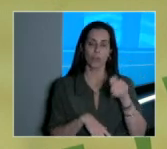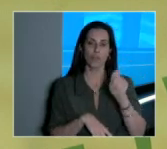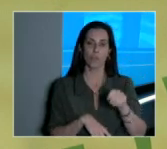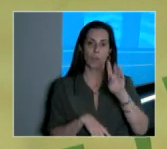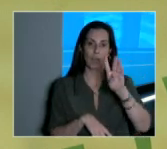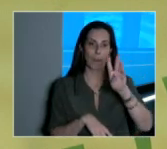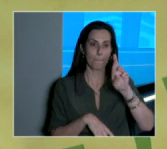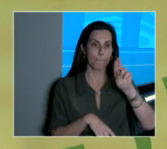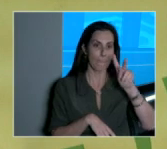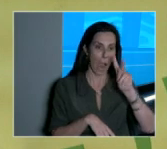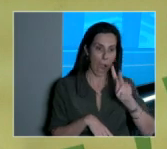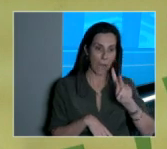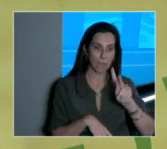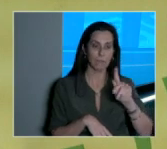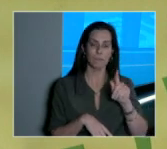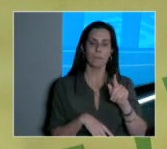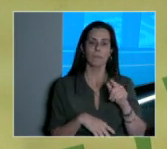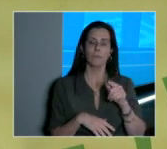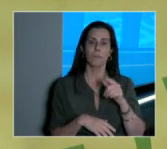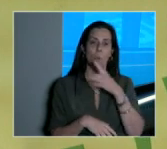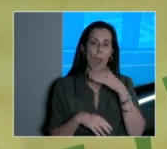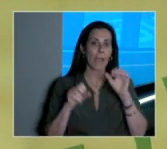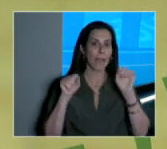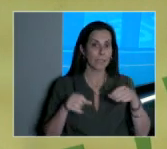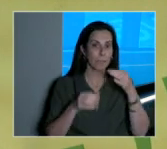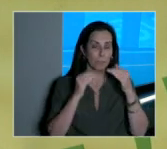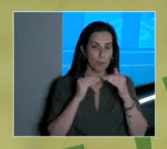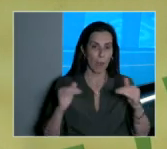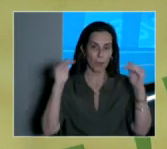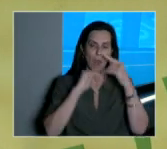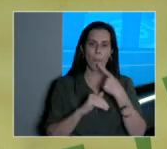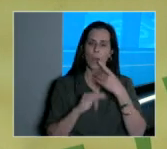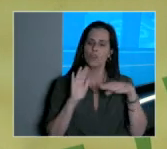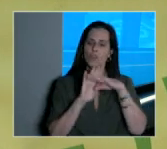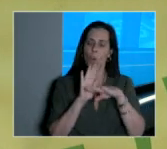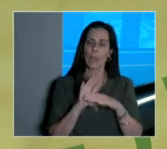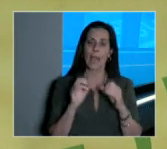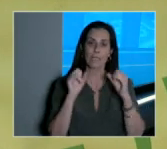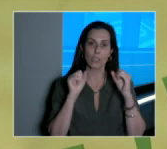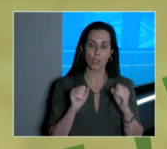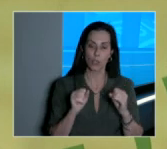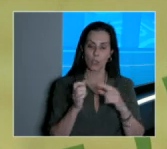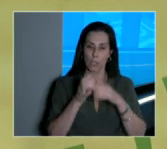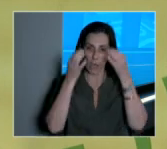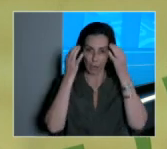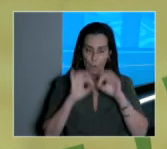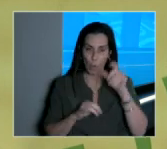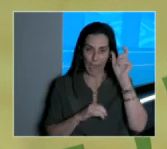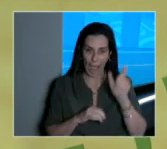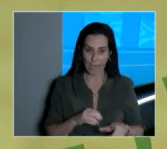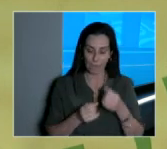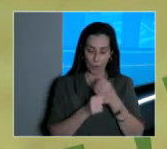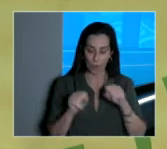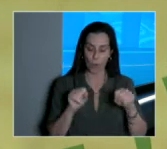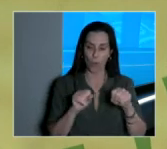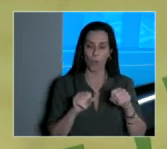אהרון ברק, בנשיא בית המשפט העליון, ואז בא ואמר שחוקי היסוד, חוק יסוד כבוד האדם וחירותו וחוק